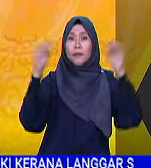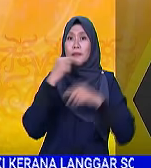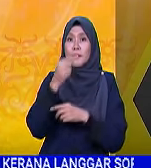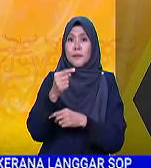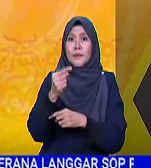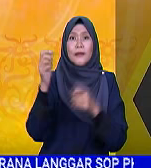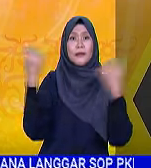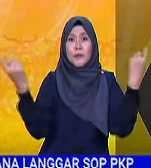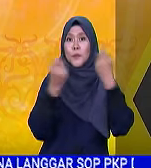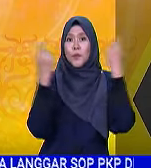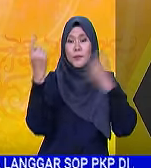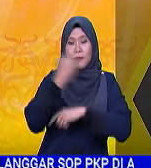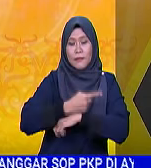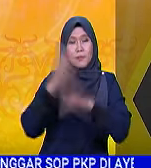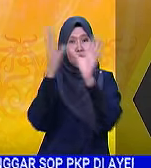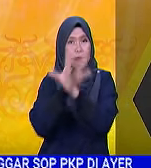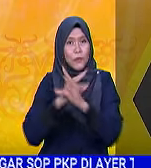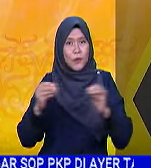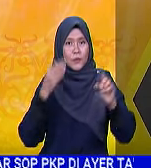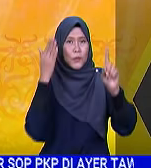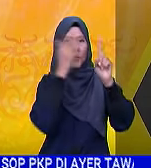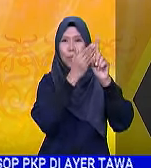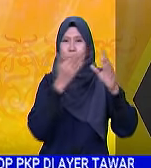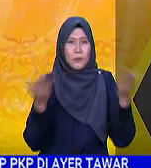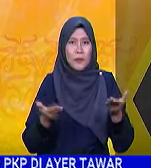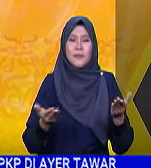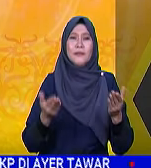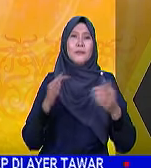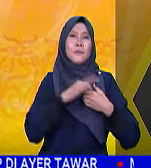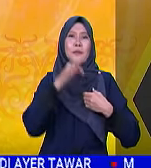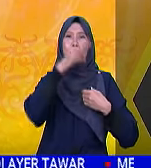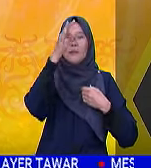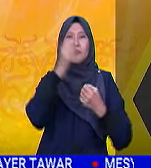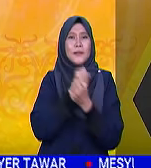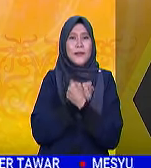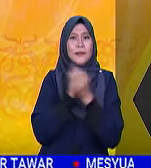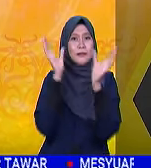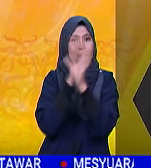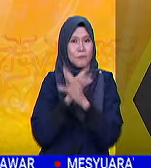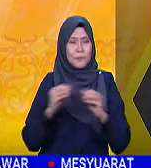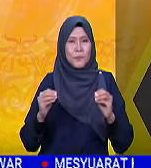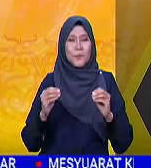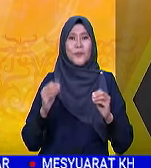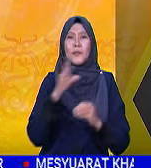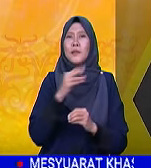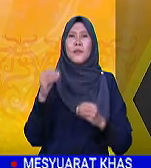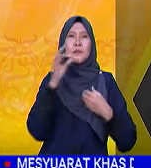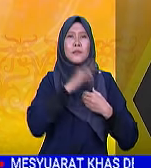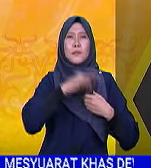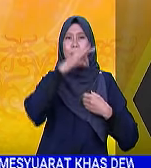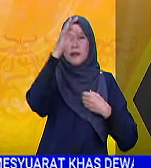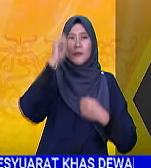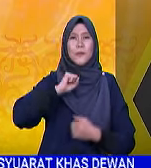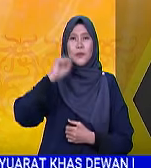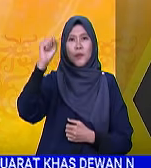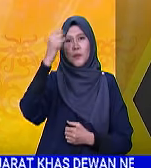sambutan Hari Sarawak kali ini bukan sahaja bertujuan meningkatkan semangat patriotisme dalam kalangan rakyat, malah menyemarakkan